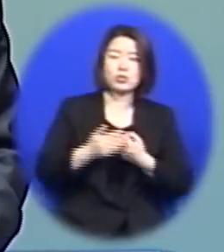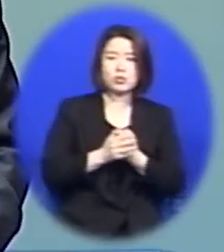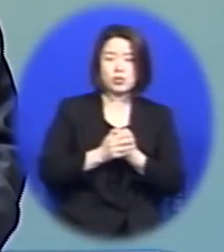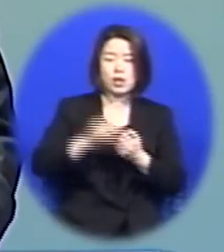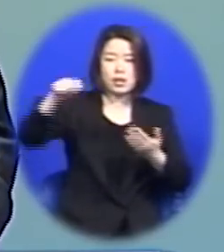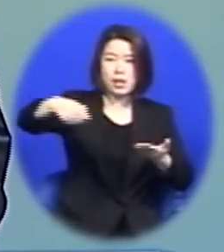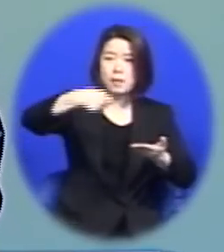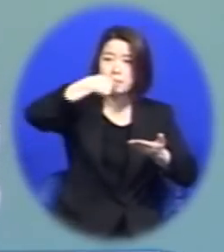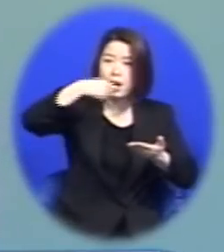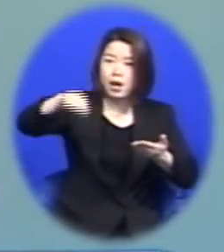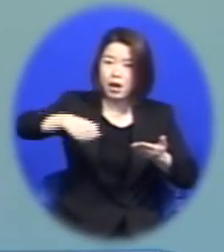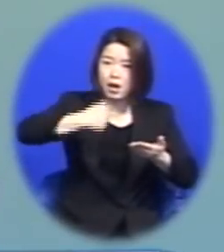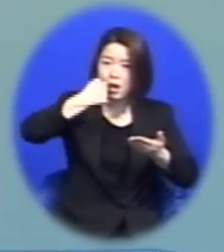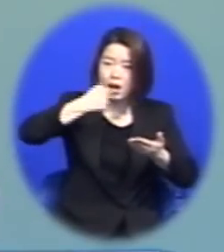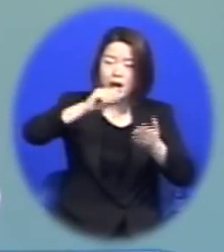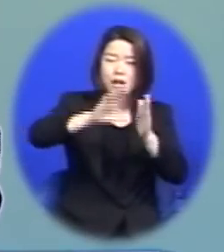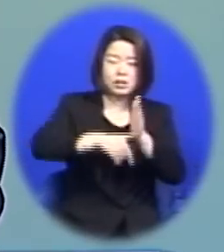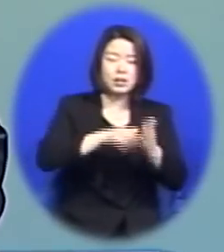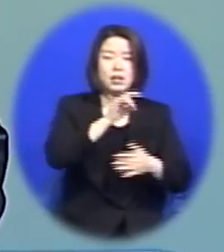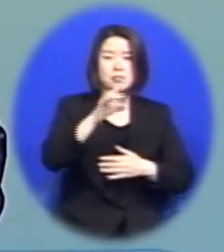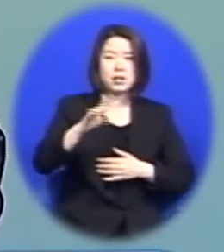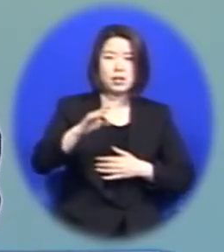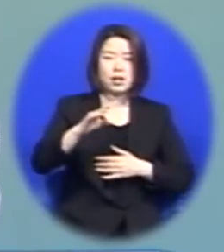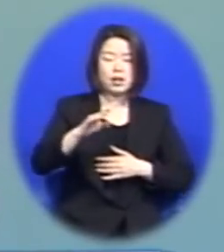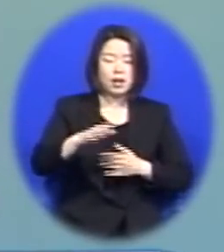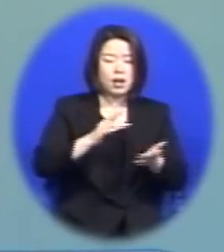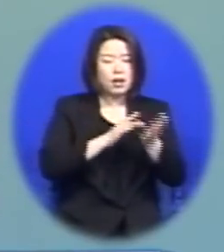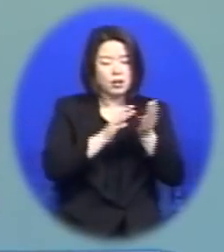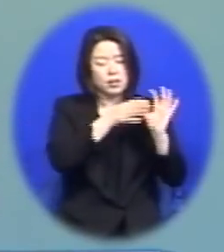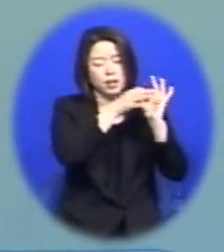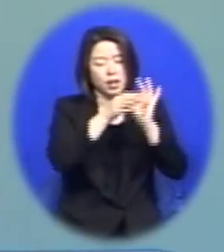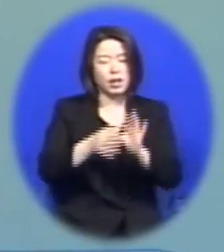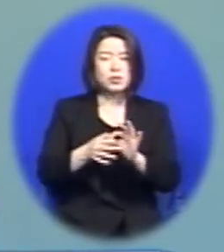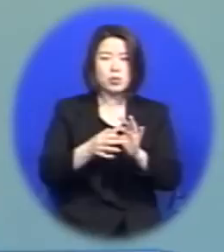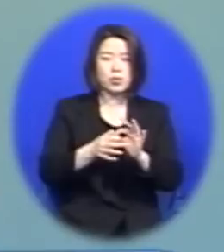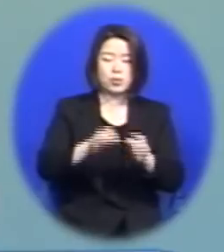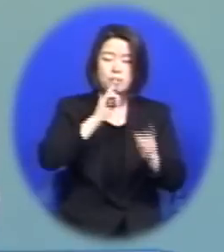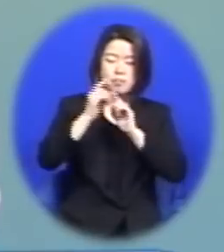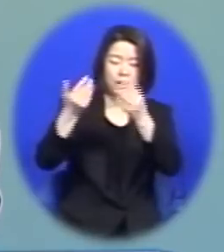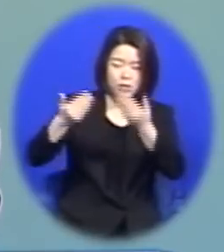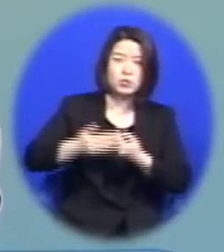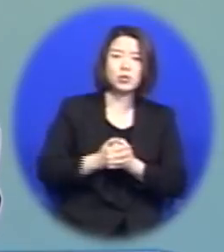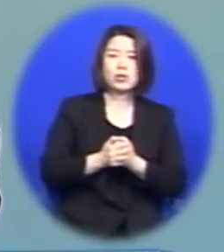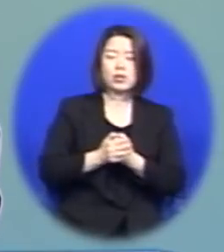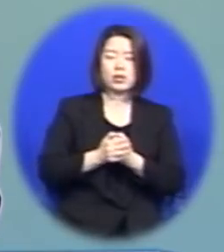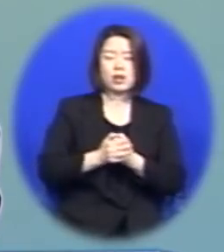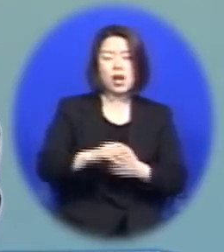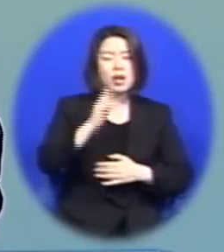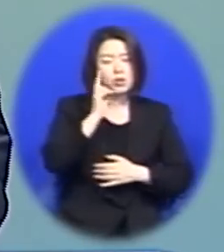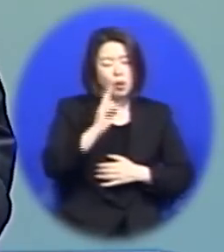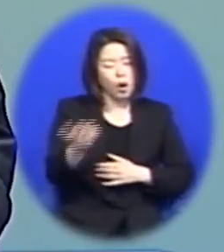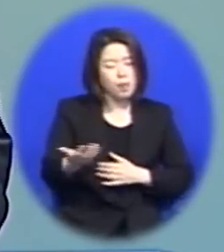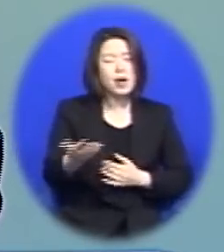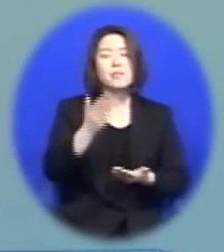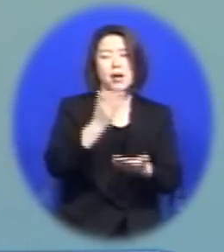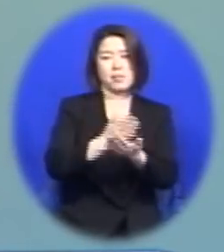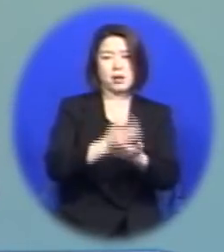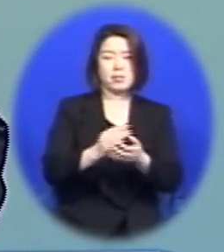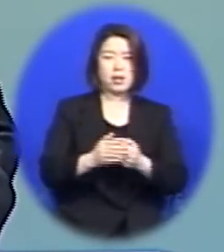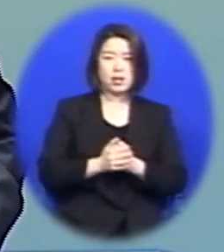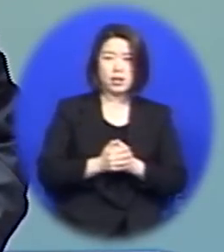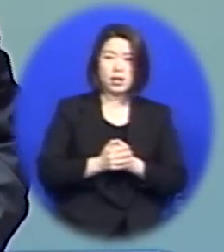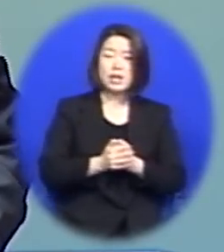마다 마치 주문이라도 외에도 똑같은 말씀을 중얼거리 셨습니다 너무 앳 알판 말거라 세상엔